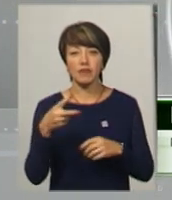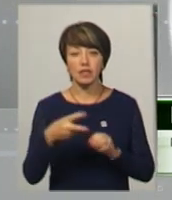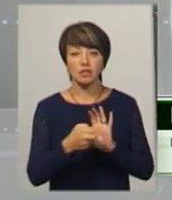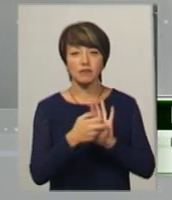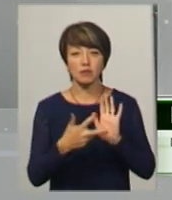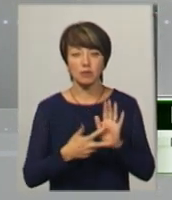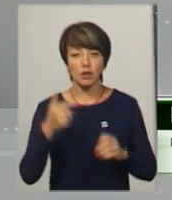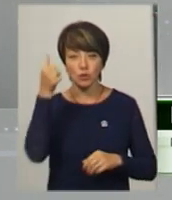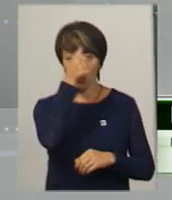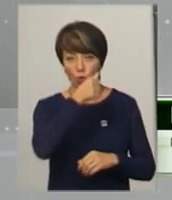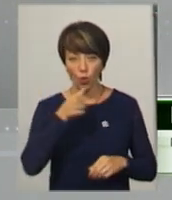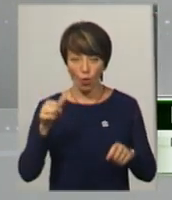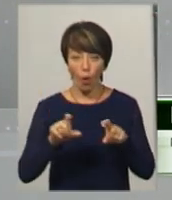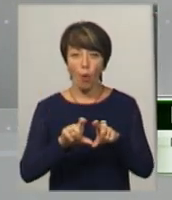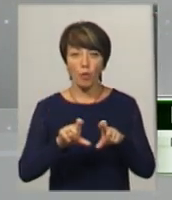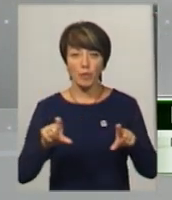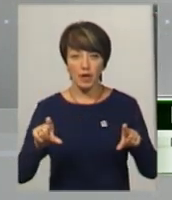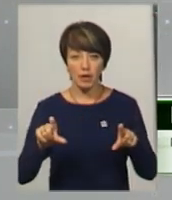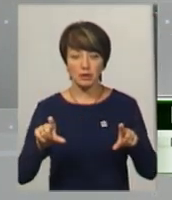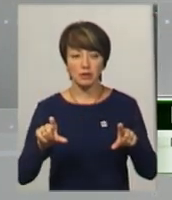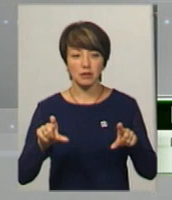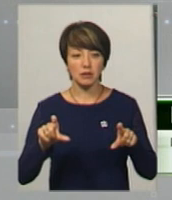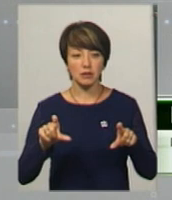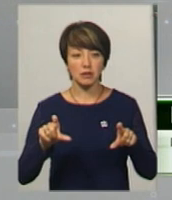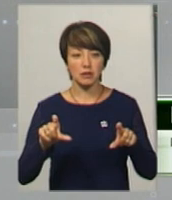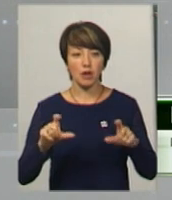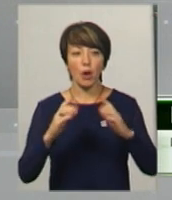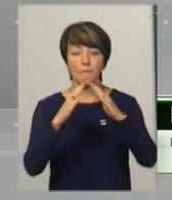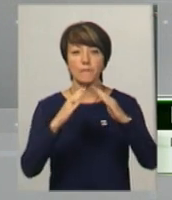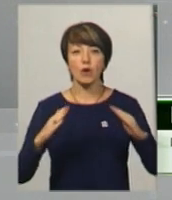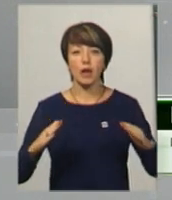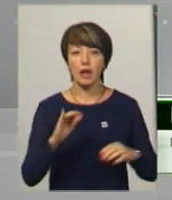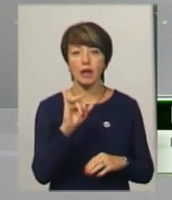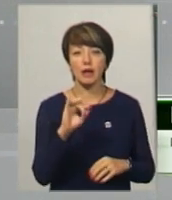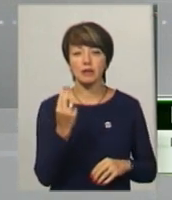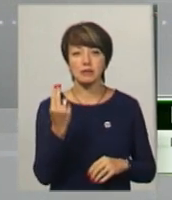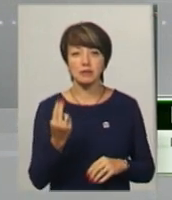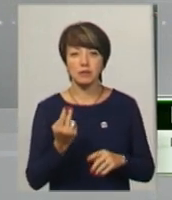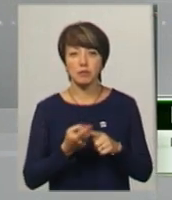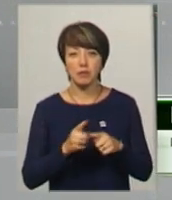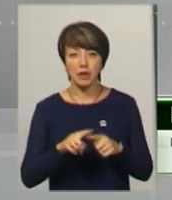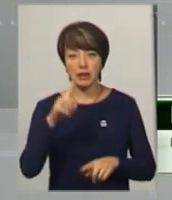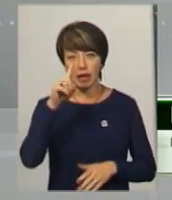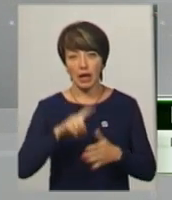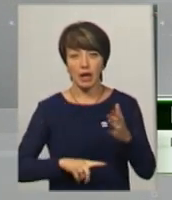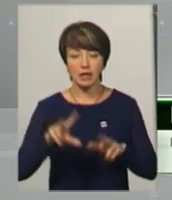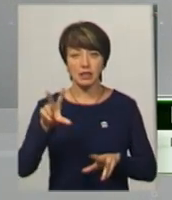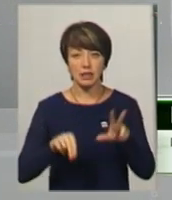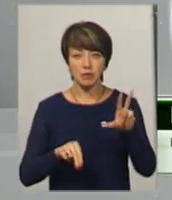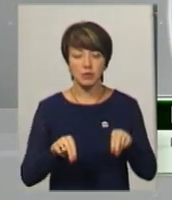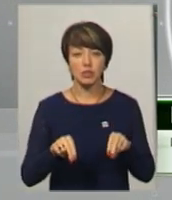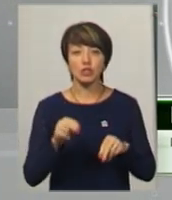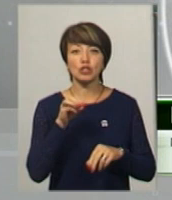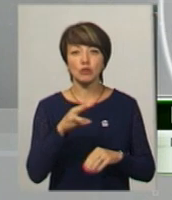2018 року. Об'єкт – покрівля інклюзивно-ресурсного центру. Тому ми надіємося, що чим